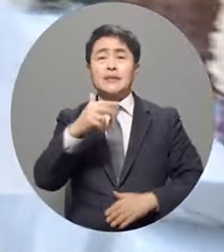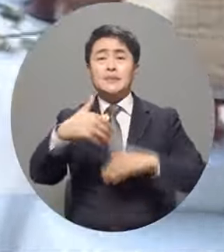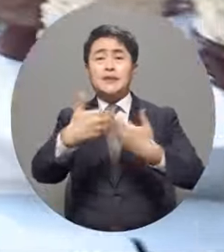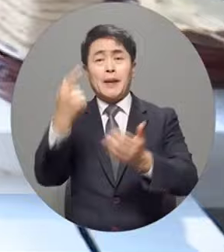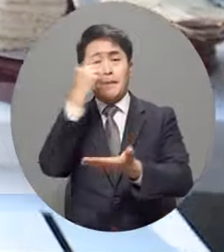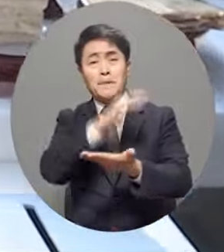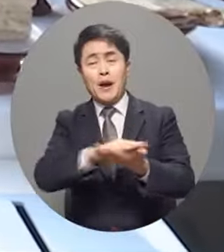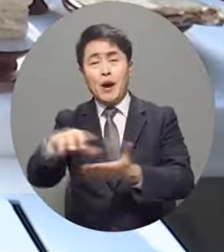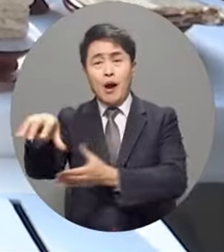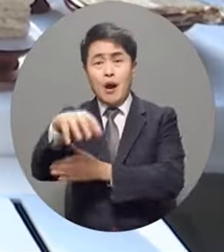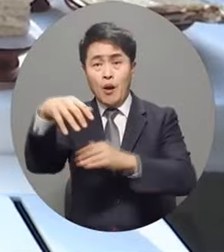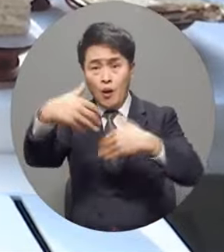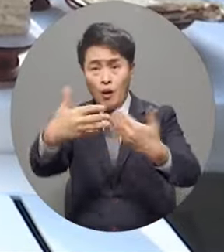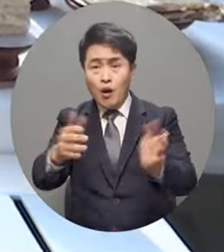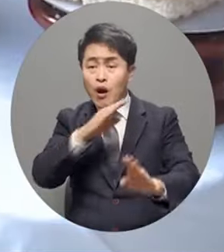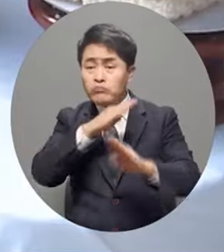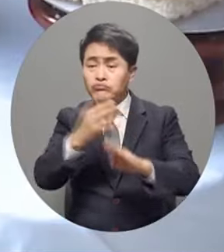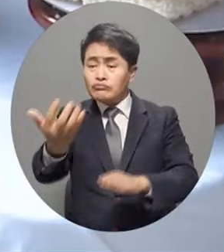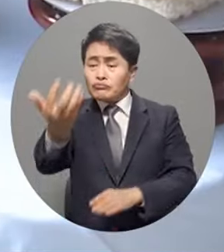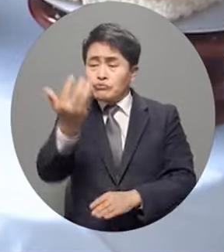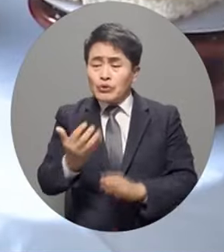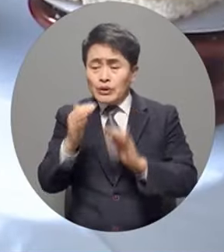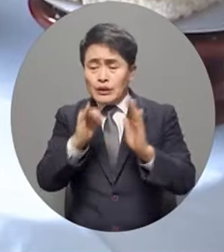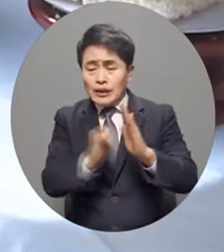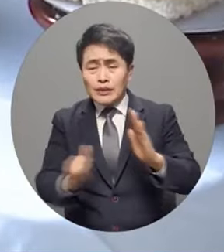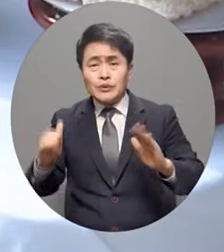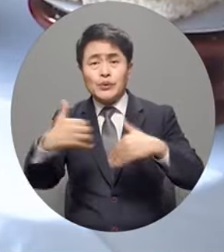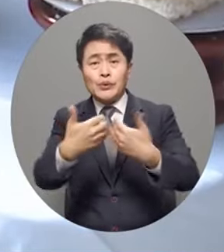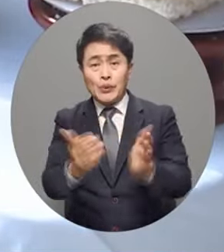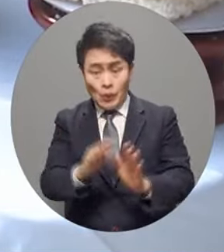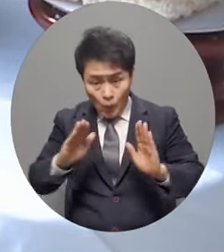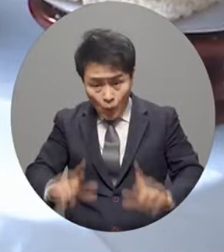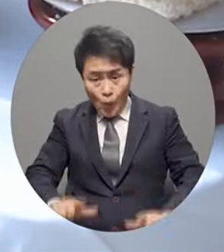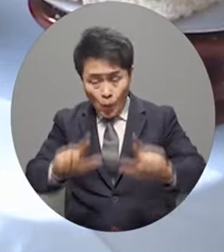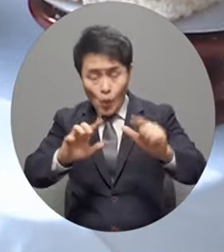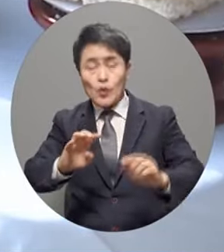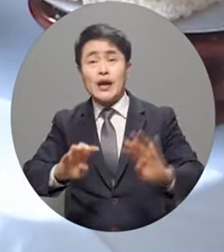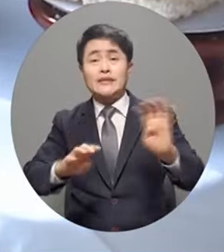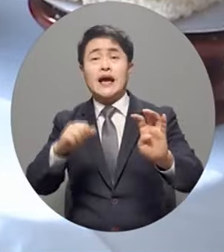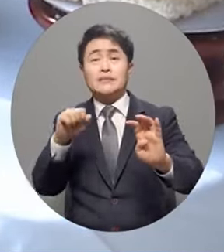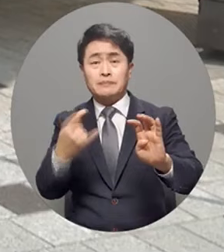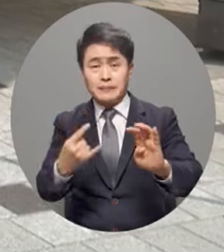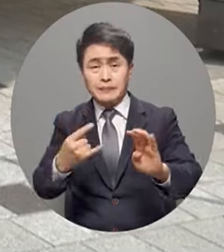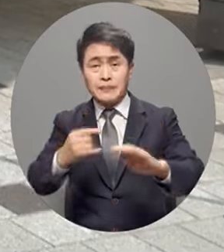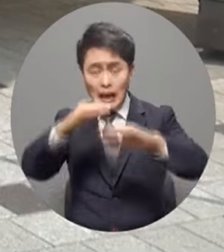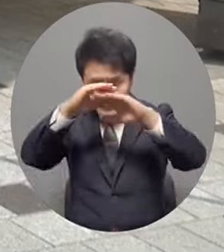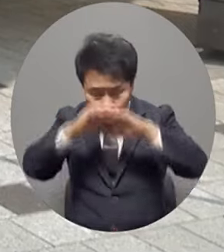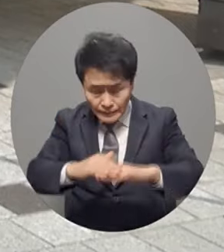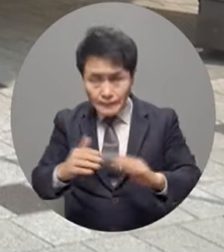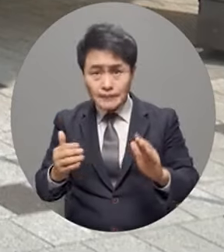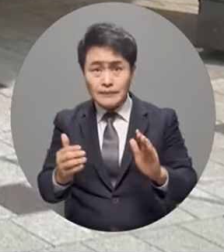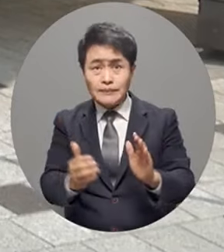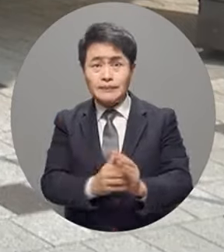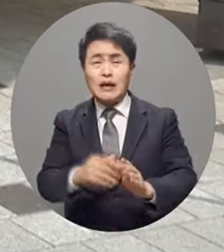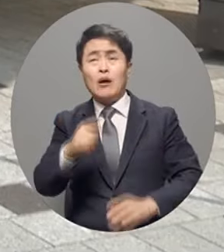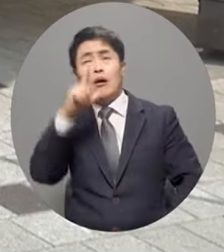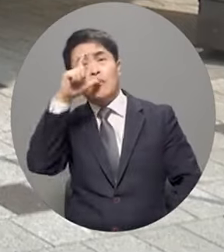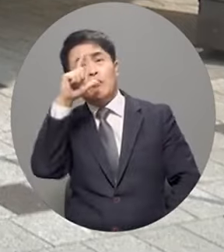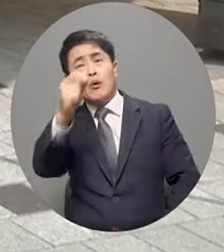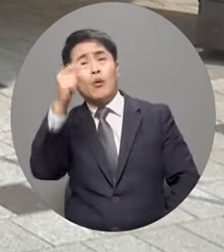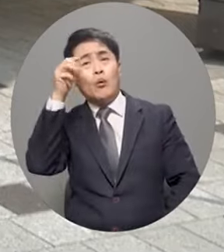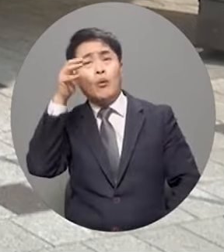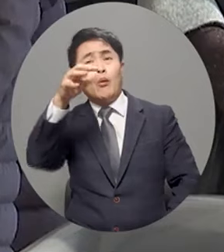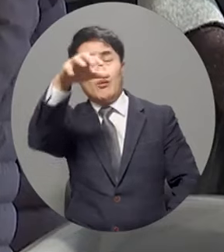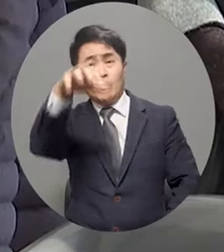광장에 이북 실향민 가족들이 모여 올해로 40번째 차례를 지냅니다. 저 멀리 보이는 고향, 기억